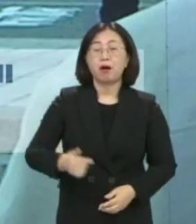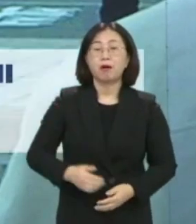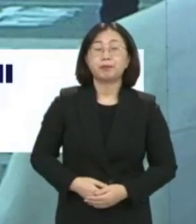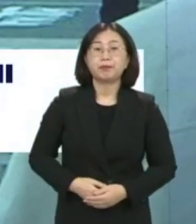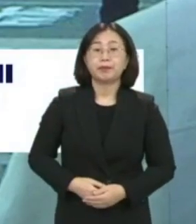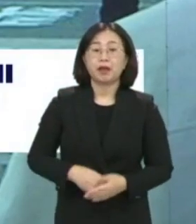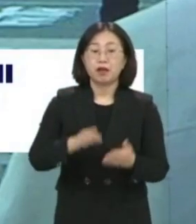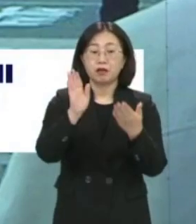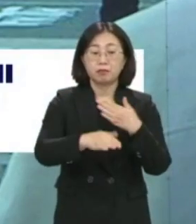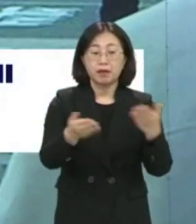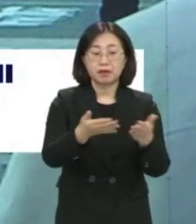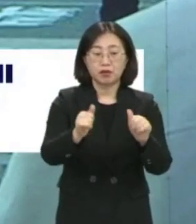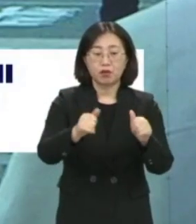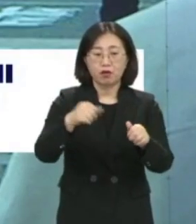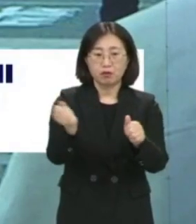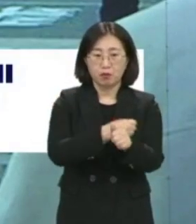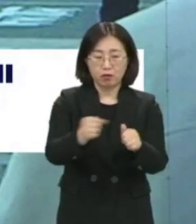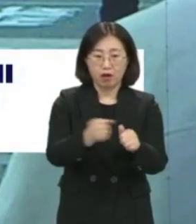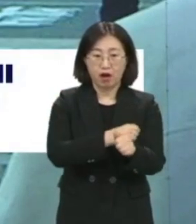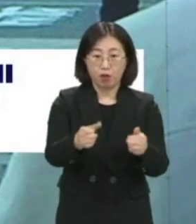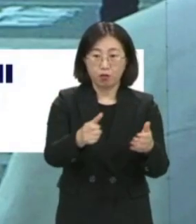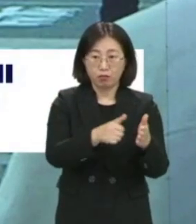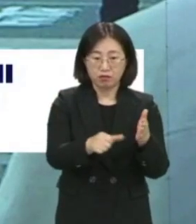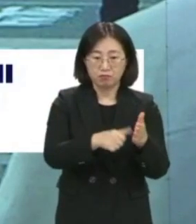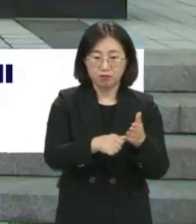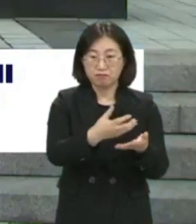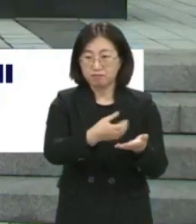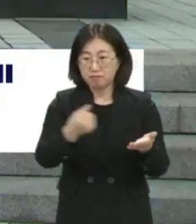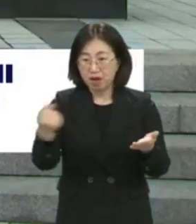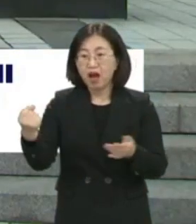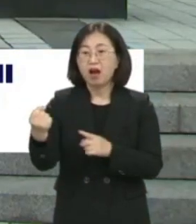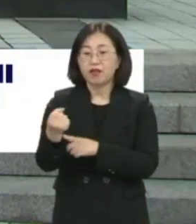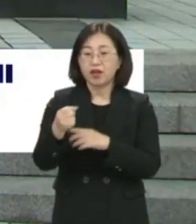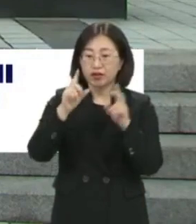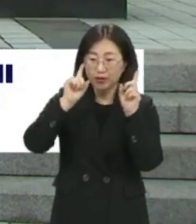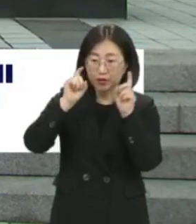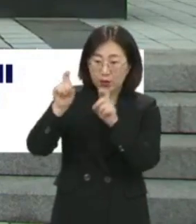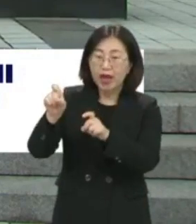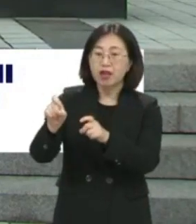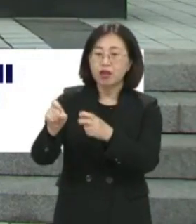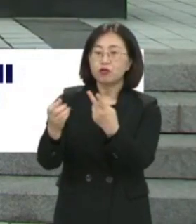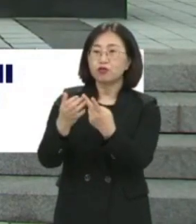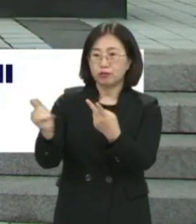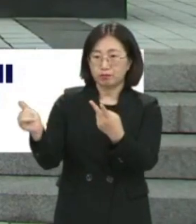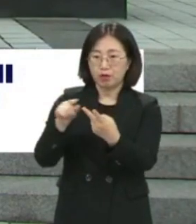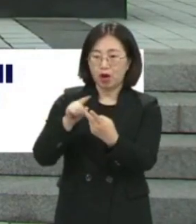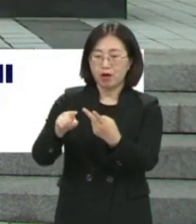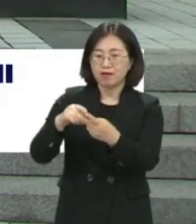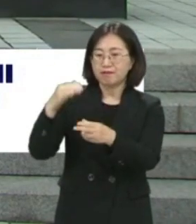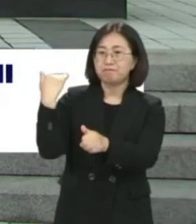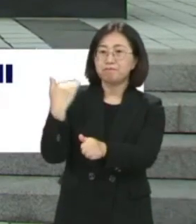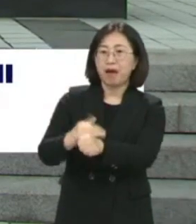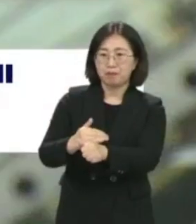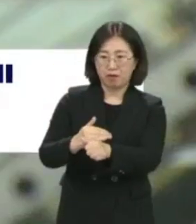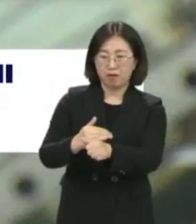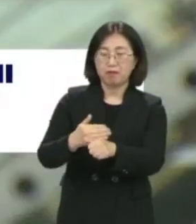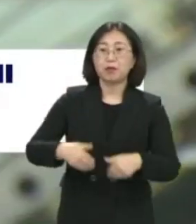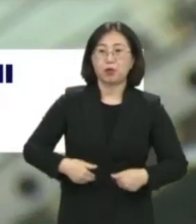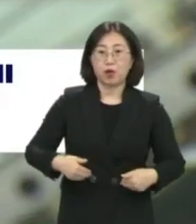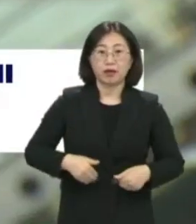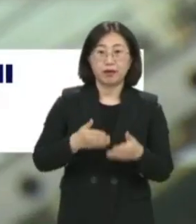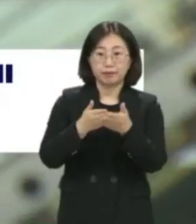후배 직원을 폭행하고 소방 부품을 무단 반했다는 의혹을 받는 간부 두 명을 파면해야 한다는 목소리가